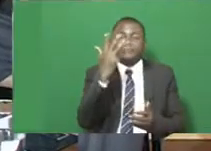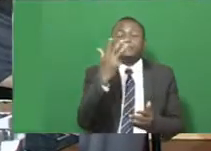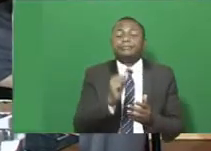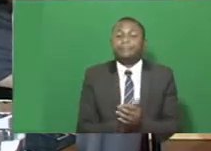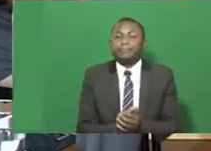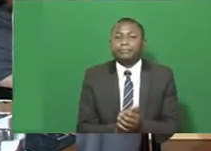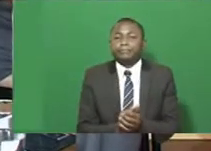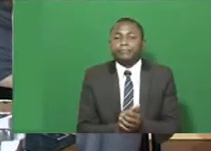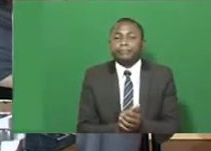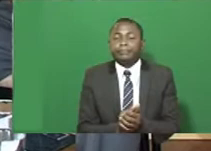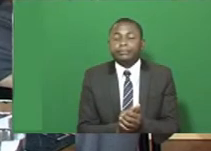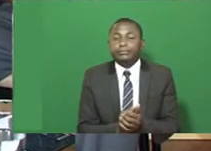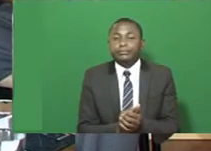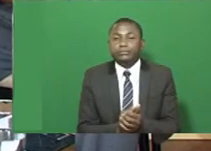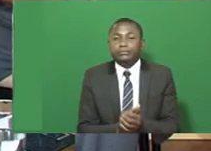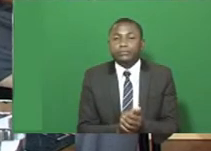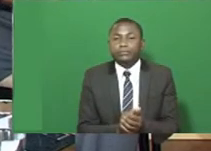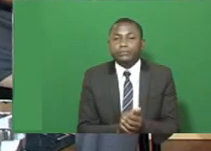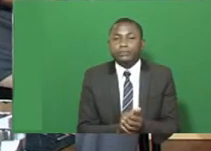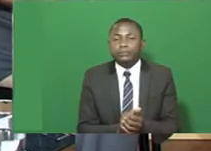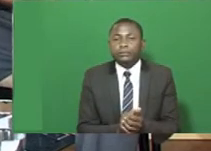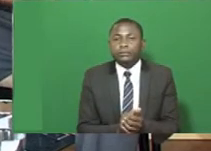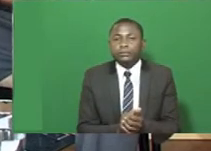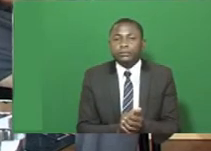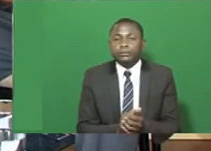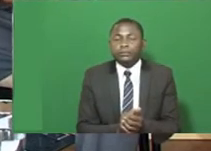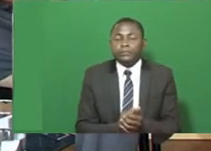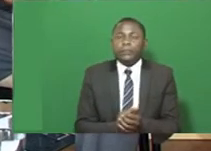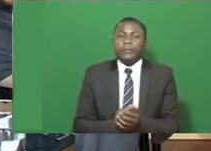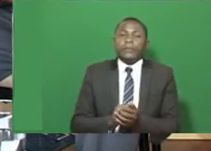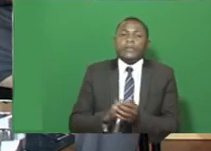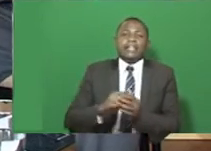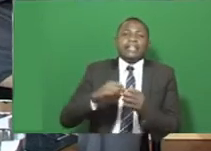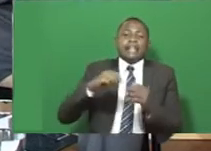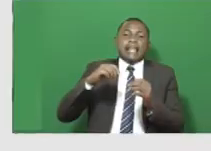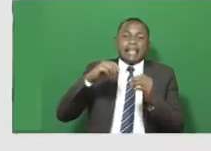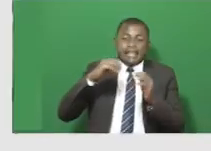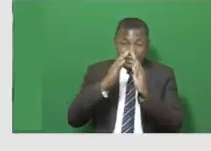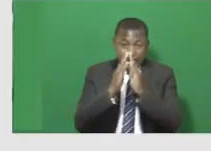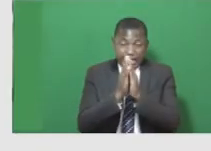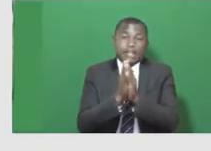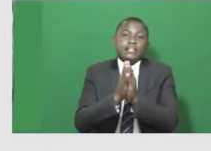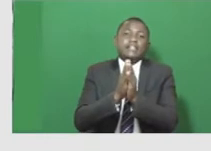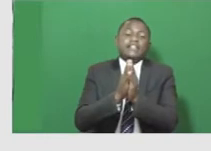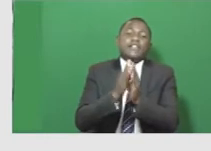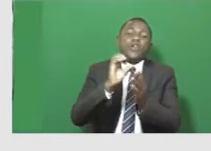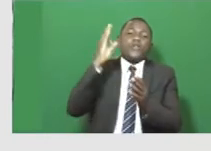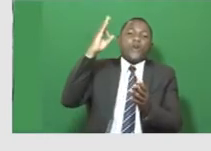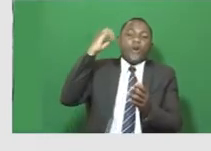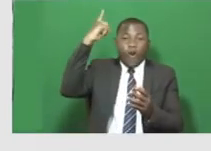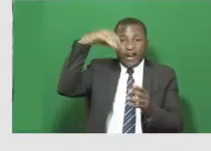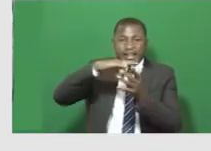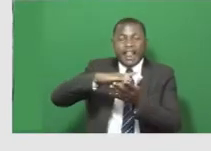19. Zvakazarurwa 11 vhesi 19. Revelation chapter 11 vhesi 19. Ipapo temberi yaMwari iri